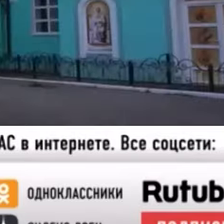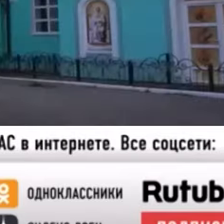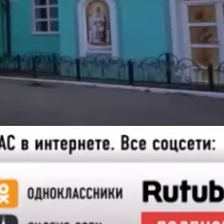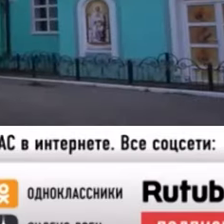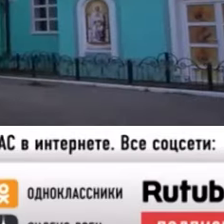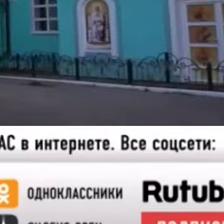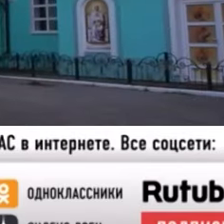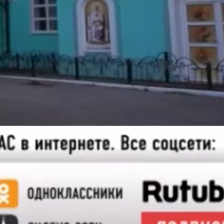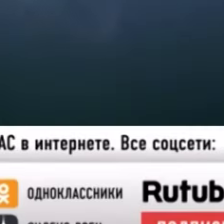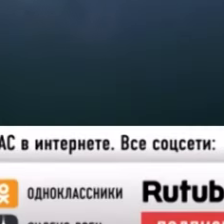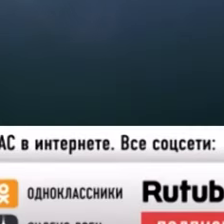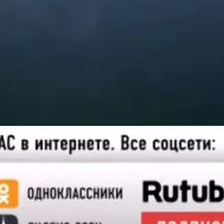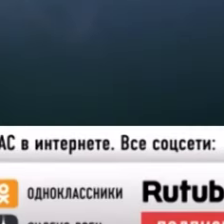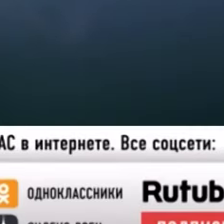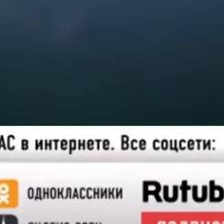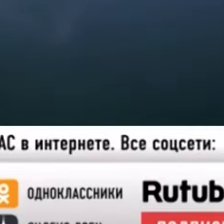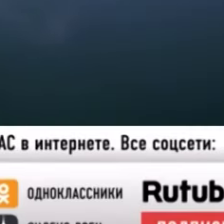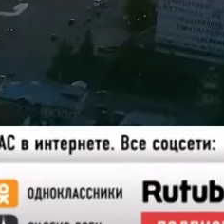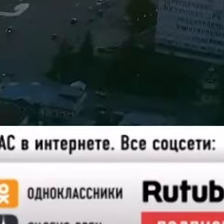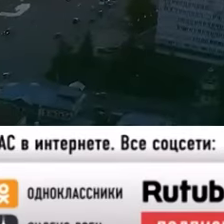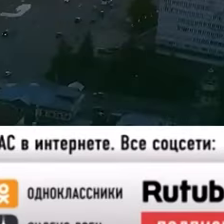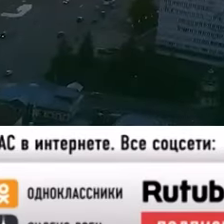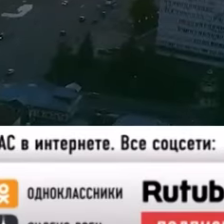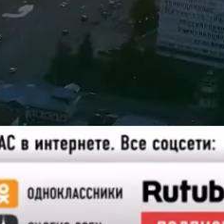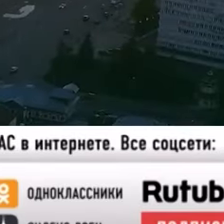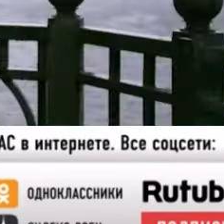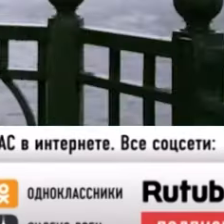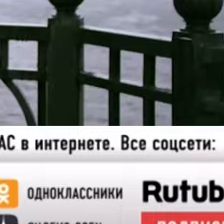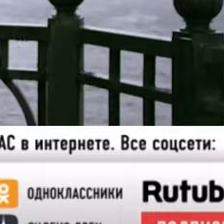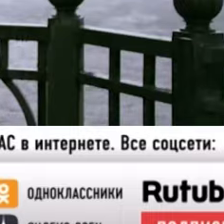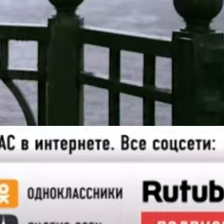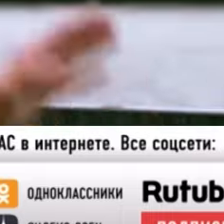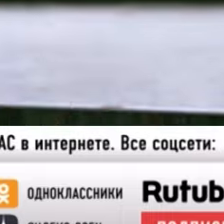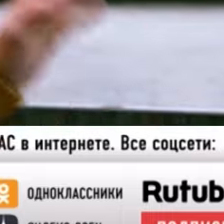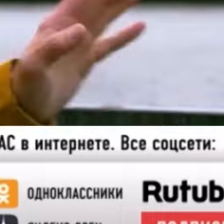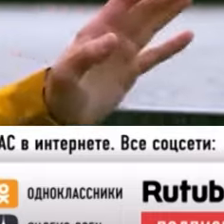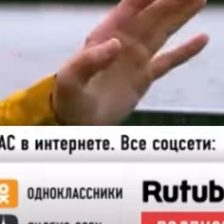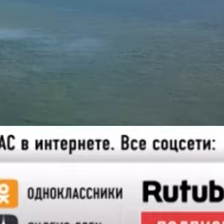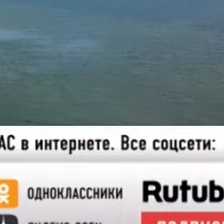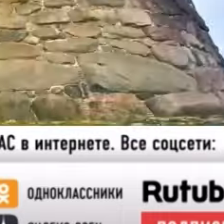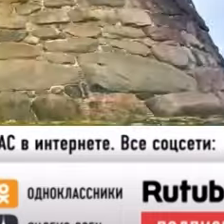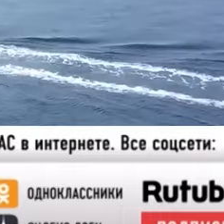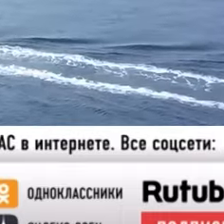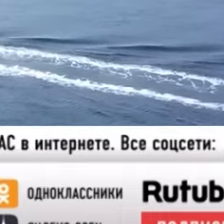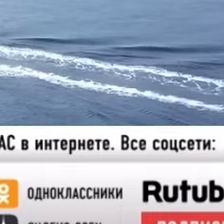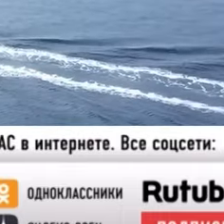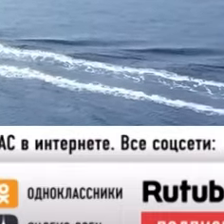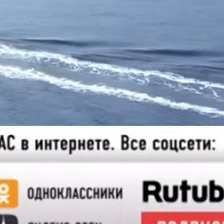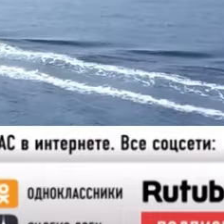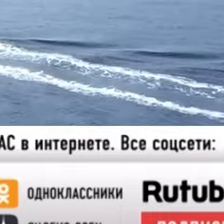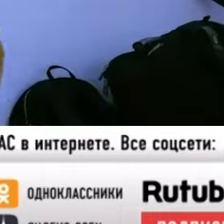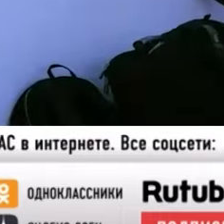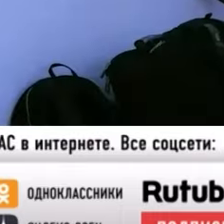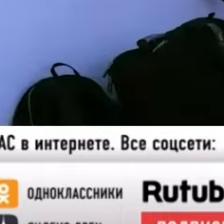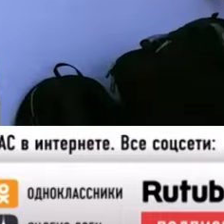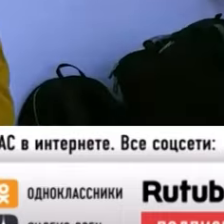центре города Миллионе. Я нахожусь буквально в 30 километрах от Белого моря. Мы